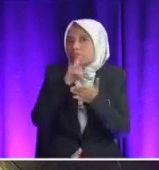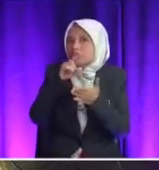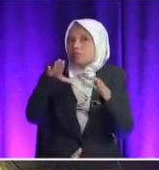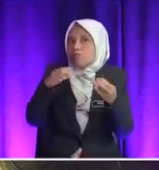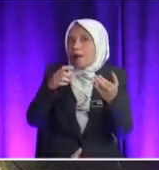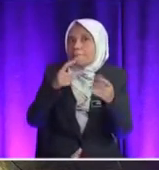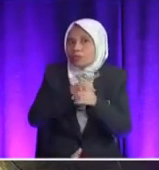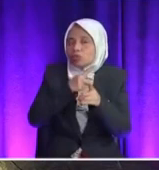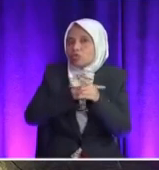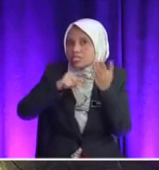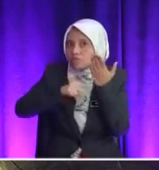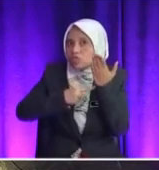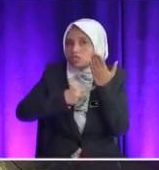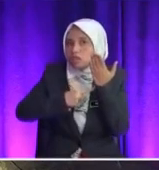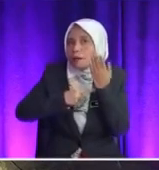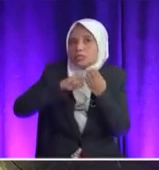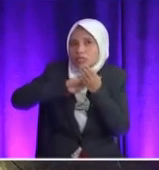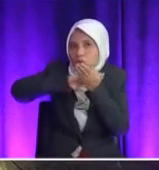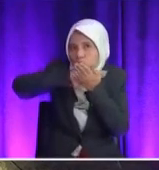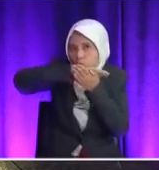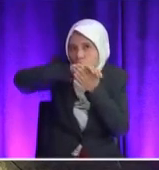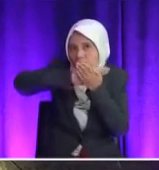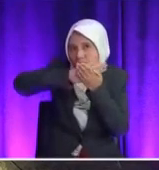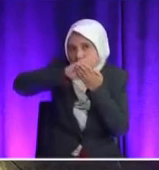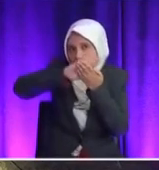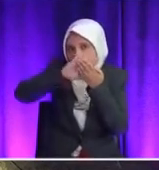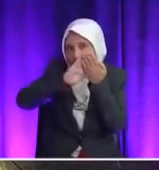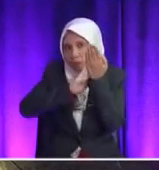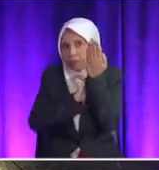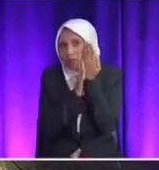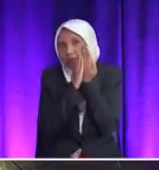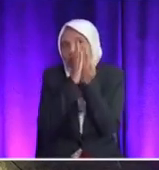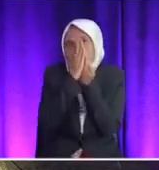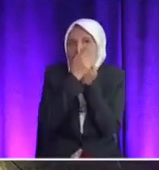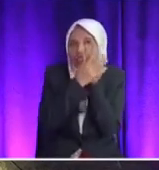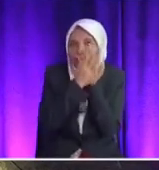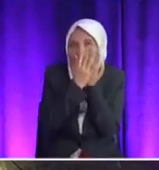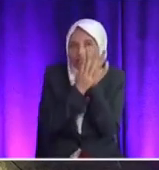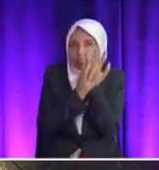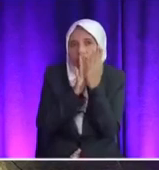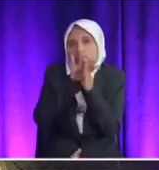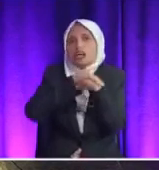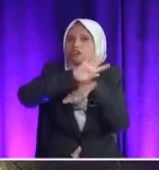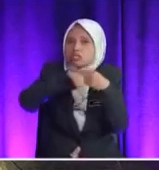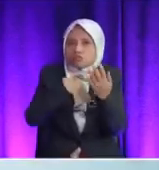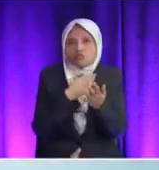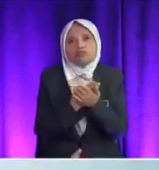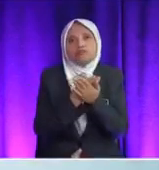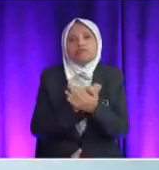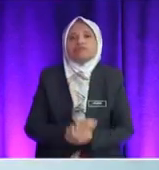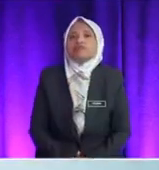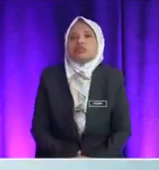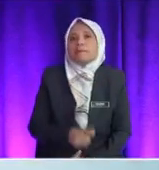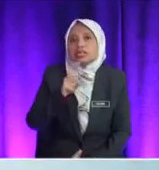masih lengket lagi pada komponen kendaraan dan sebuah tool tadi suatu kita Cuci juga bawahnya